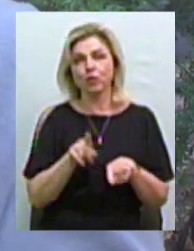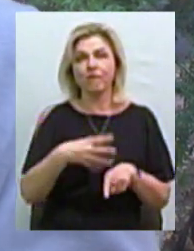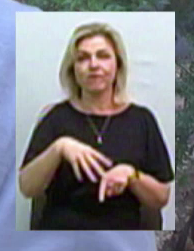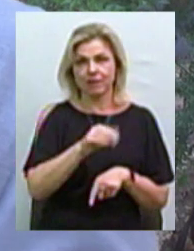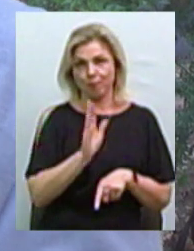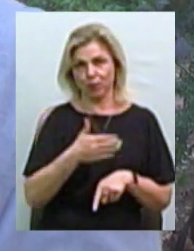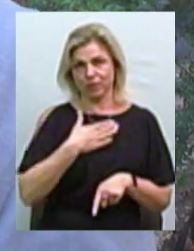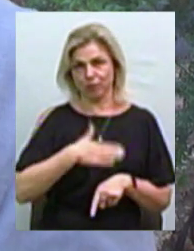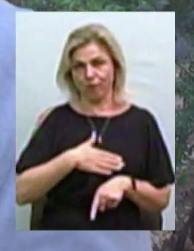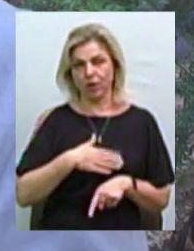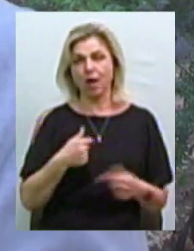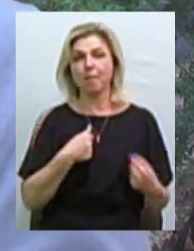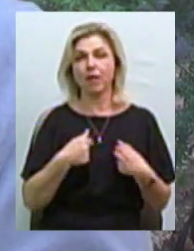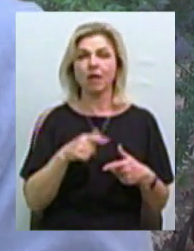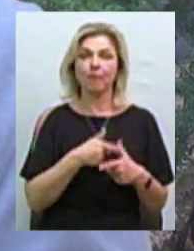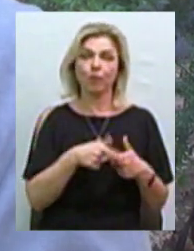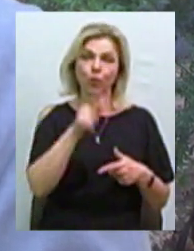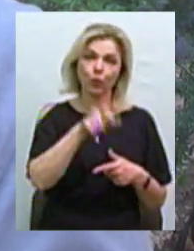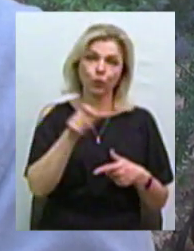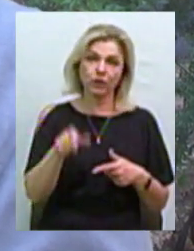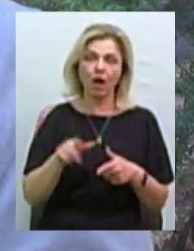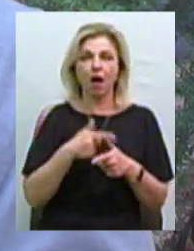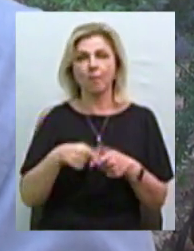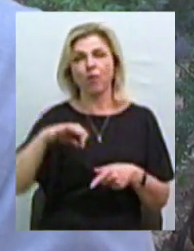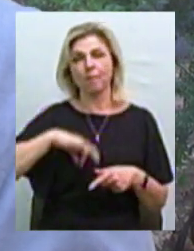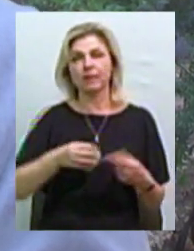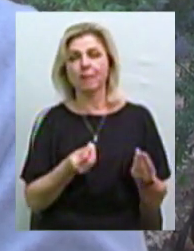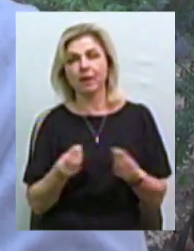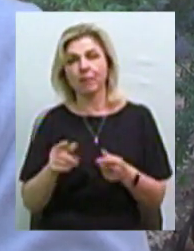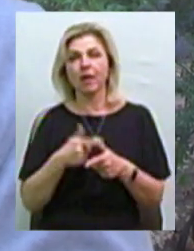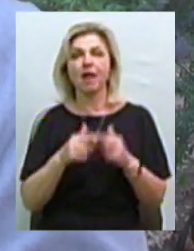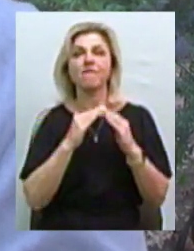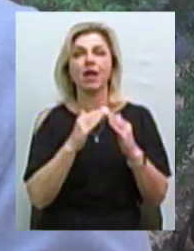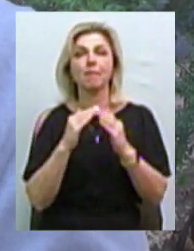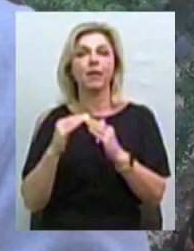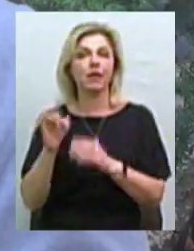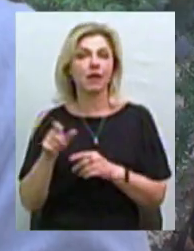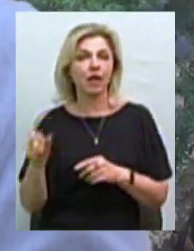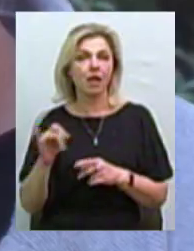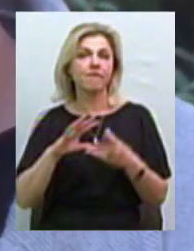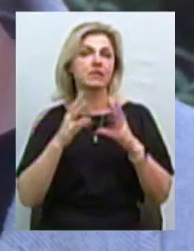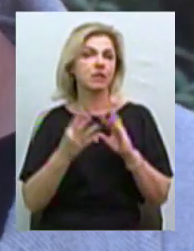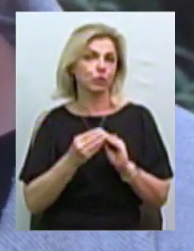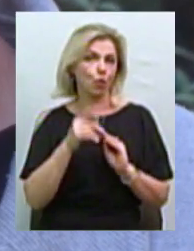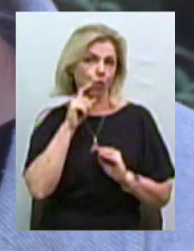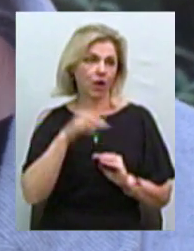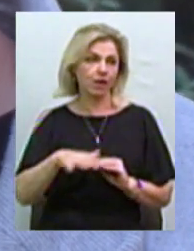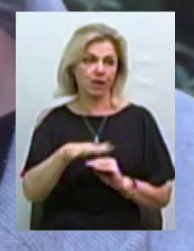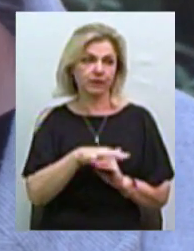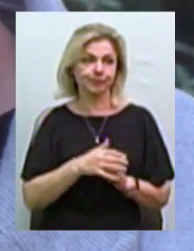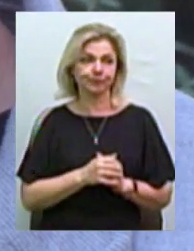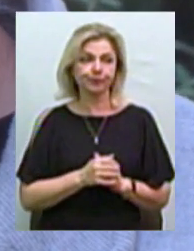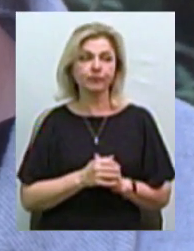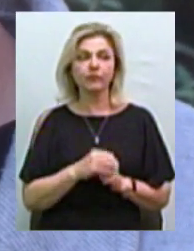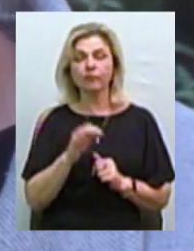задоволені. Постраждають або люди, або підприємці, або фермери, або країна в цілому. Руслан Народа каже,